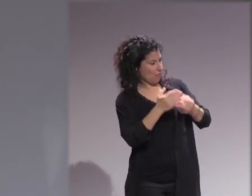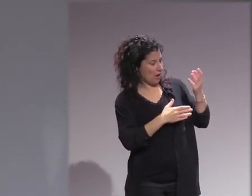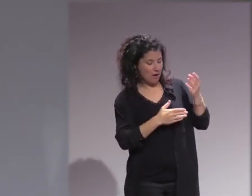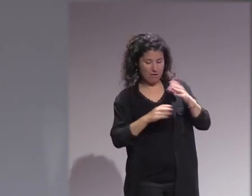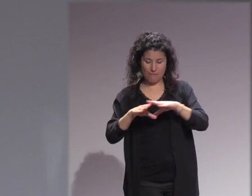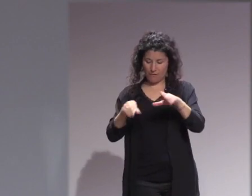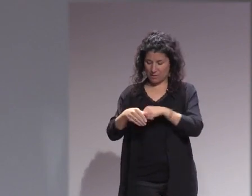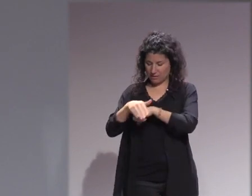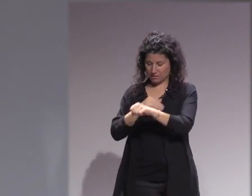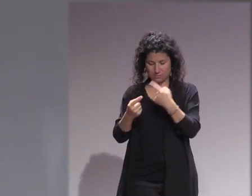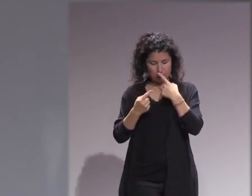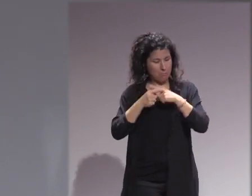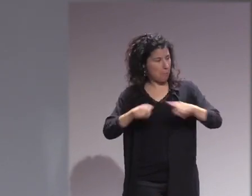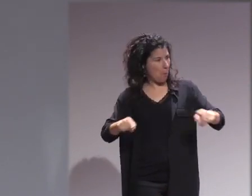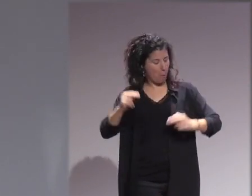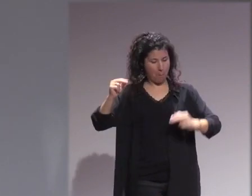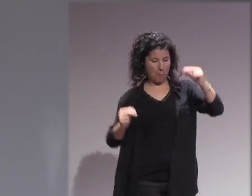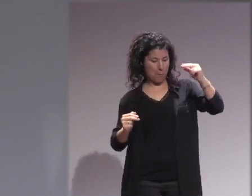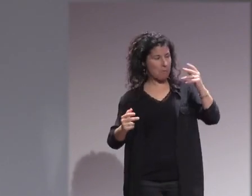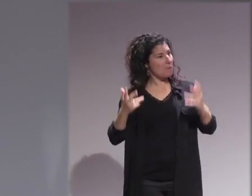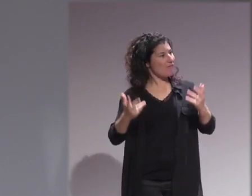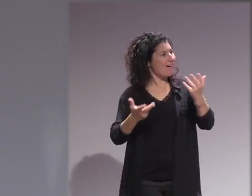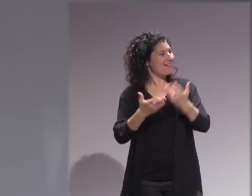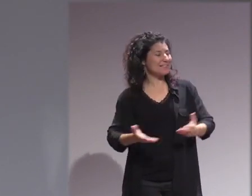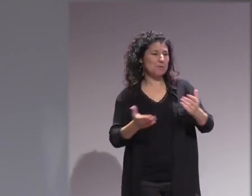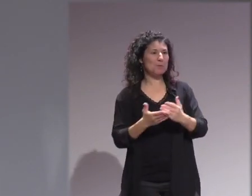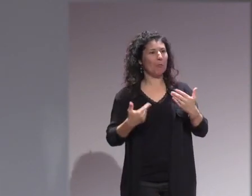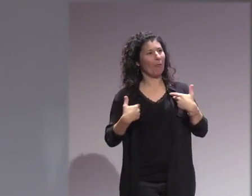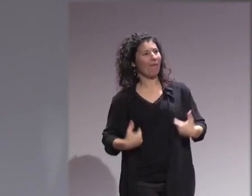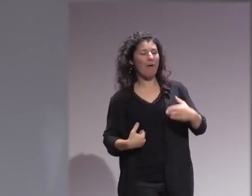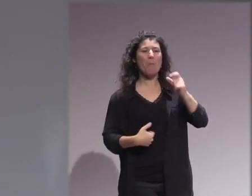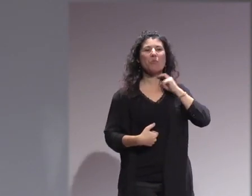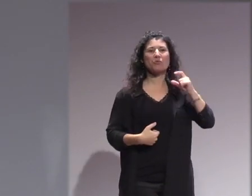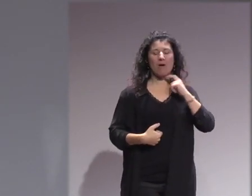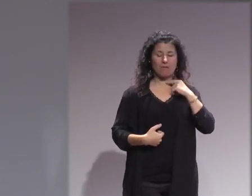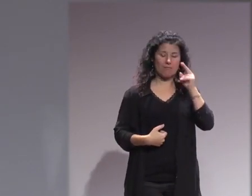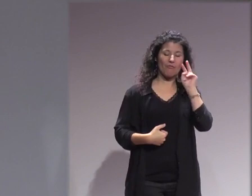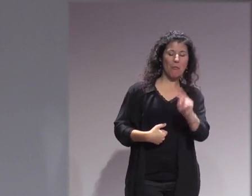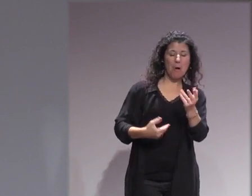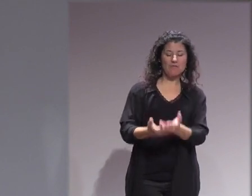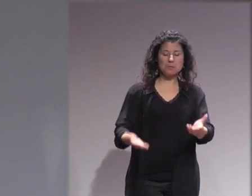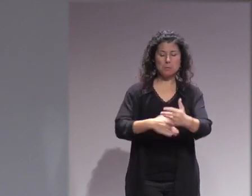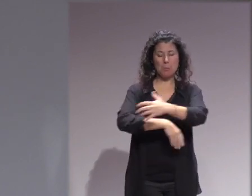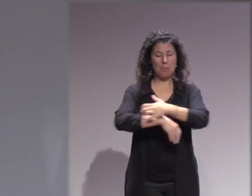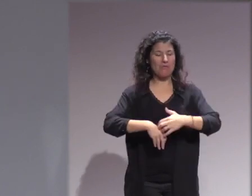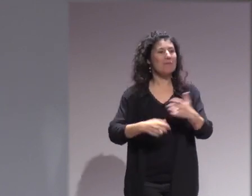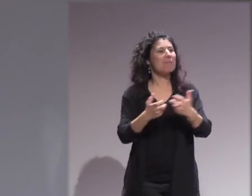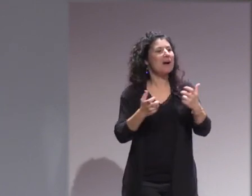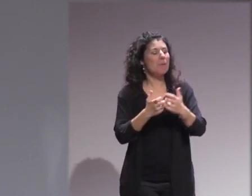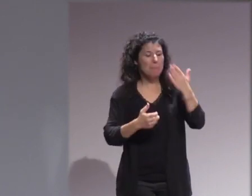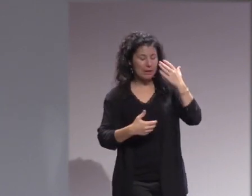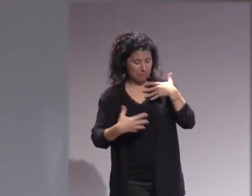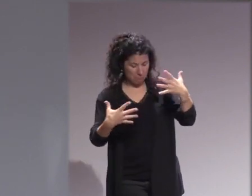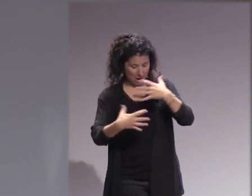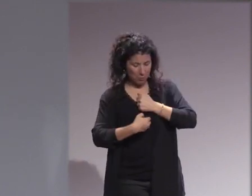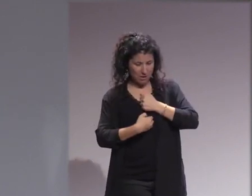certaines familles bourgeoises, on ait une vision un peu caricaturale des pauvres. Vous, en tant que personne adoptée qui venait d'une famille pauvre, vous êtes loyale à qui ?